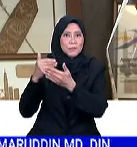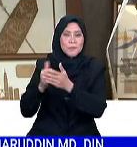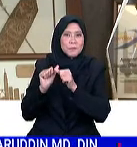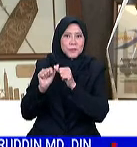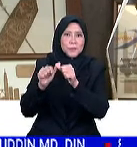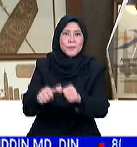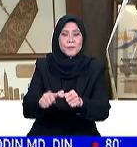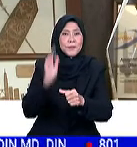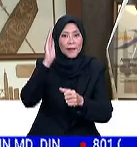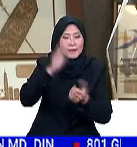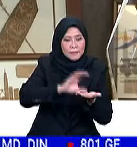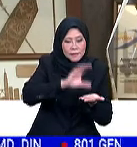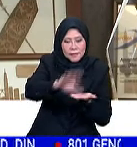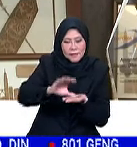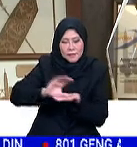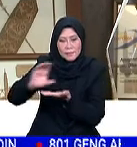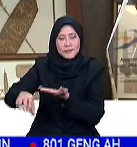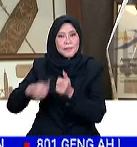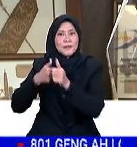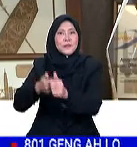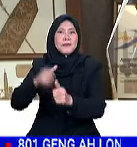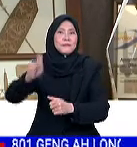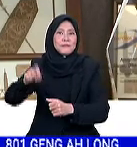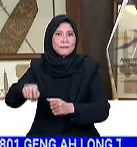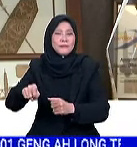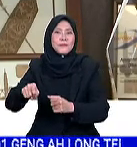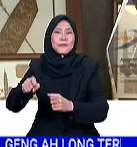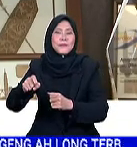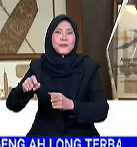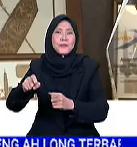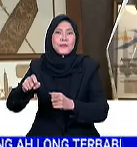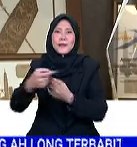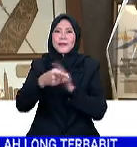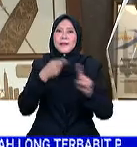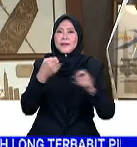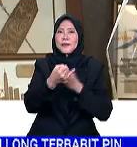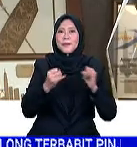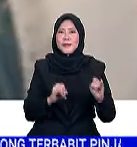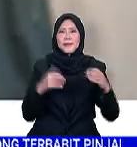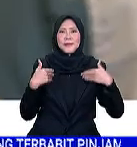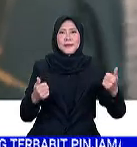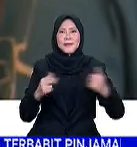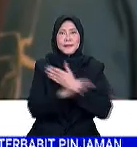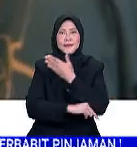kita akan agih-agihkan berdasarkan keperluan yang diperlukan oleh Jabatan Kesihatan Negeri.